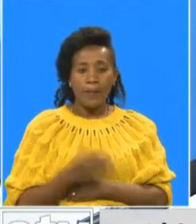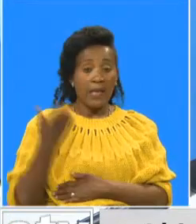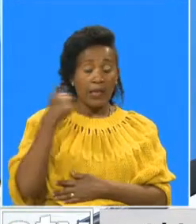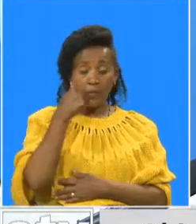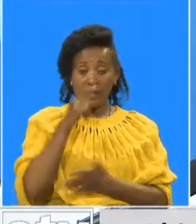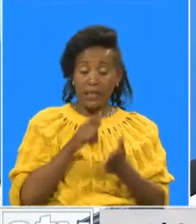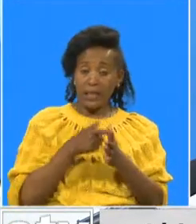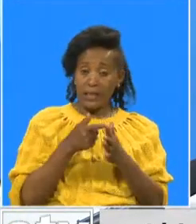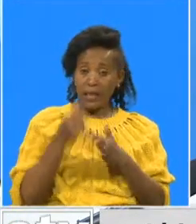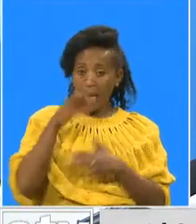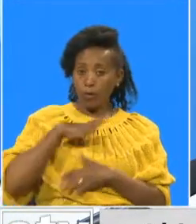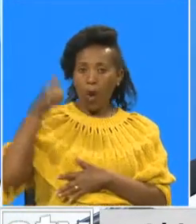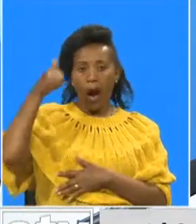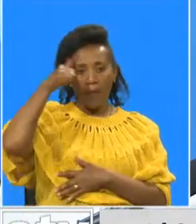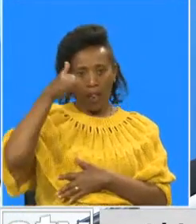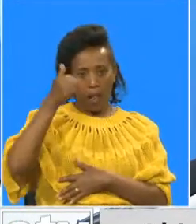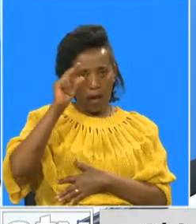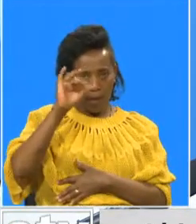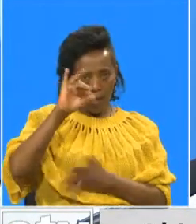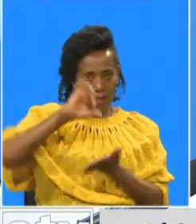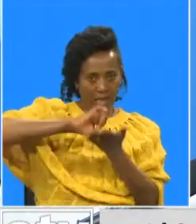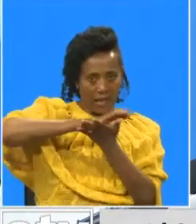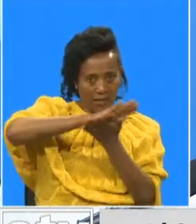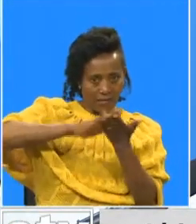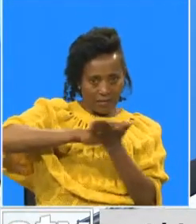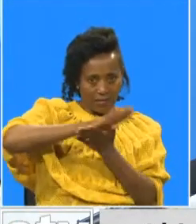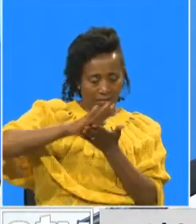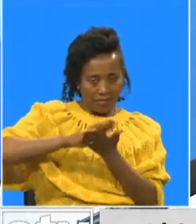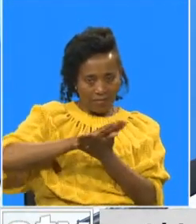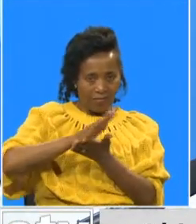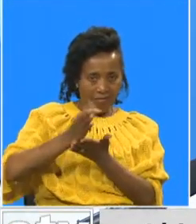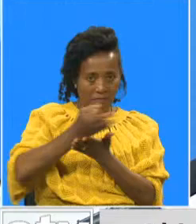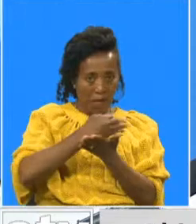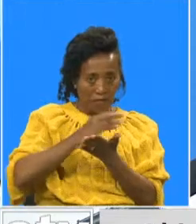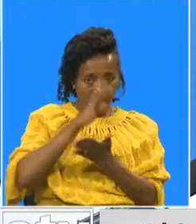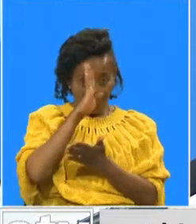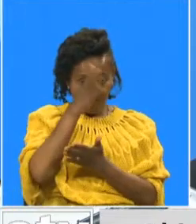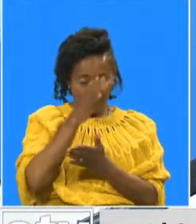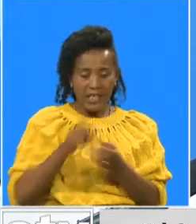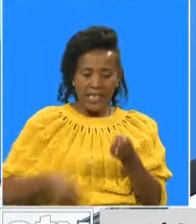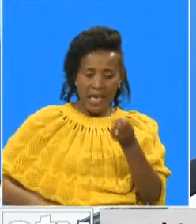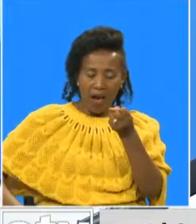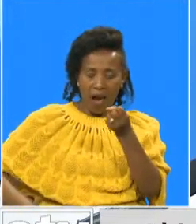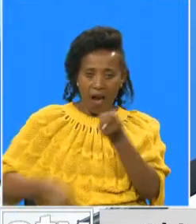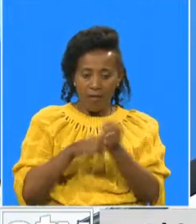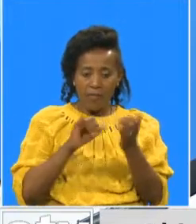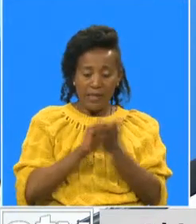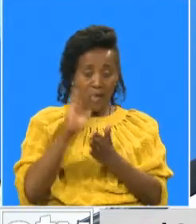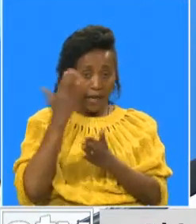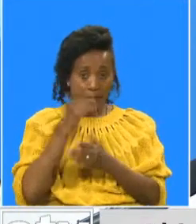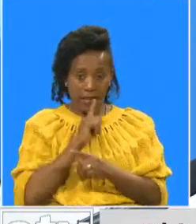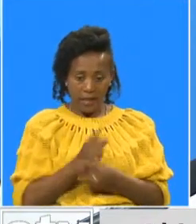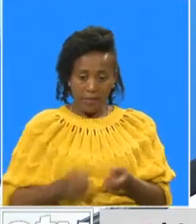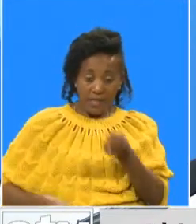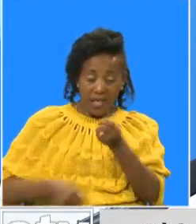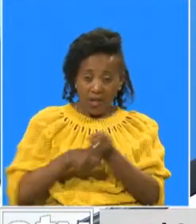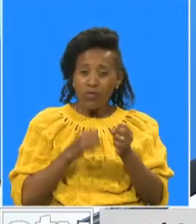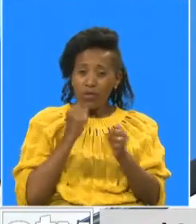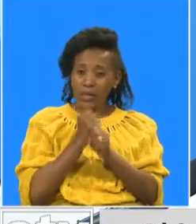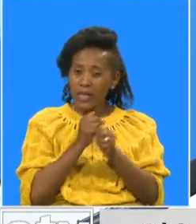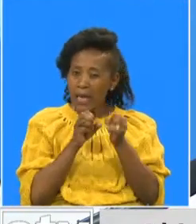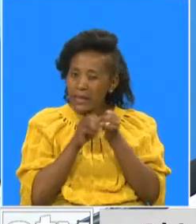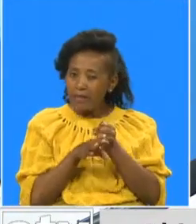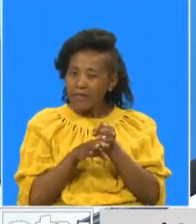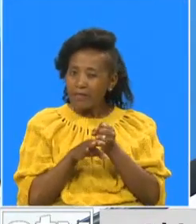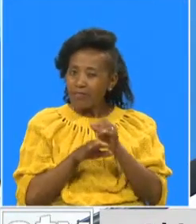ቀደም ሲል እንግዲህ አቶ አቤል በሳኒታይዘር ማምረቻ ጋር በተያያዘ ሐሳብ አንስቷል። ያው ድጋፍ ነው እንደዚህ አይነት ነገሮች የምደግፉበት አሰራር